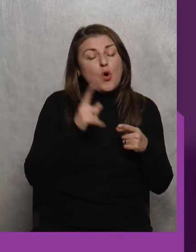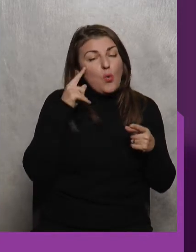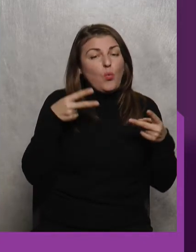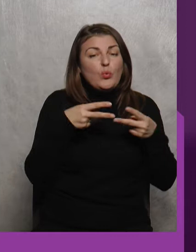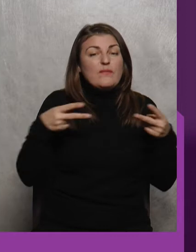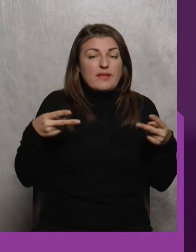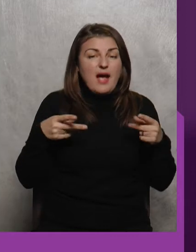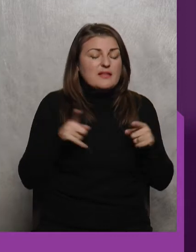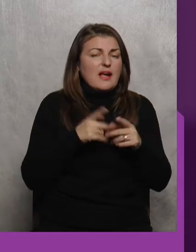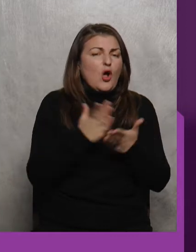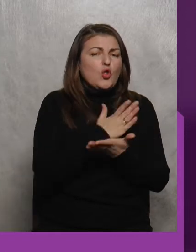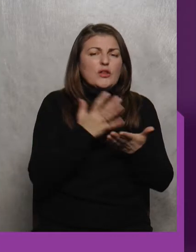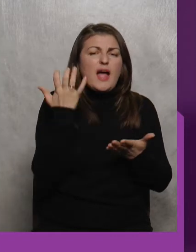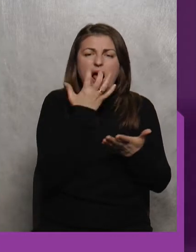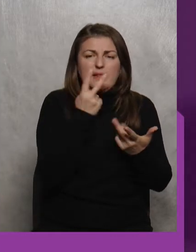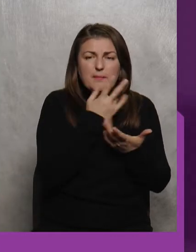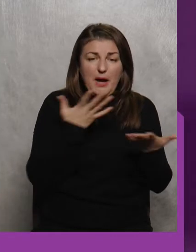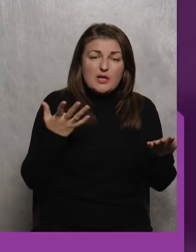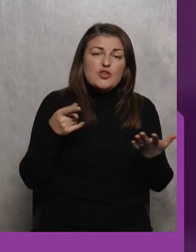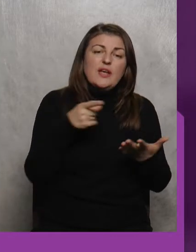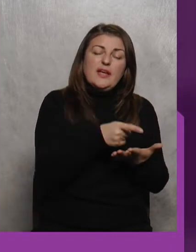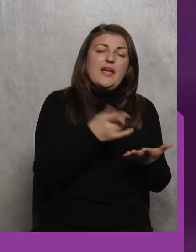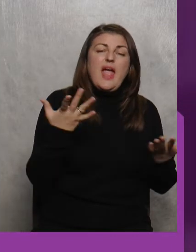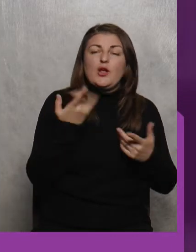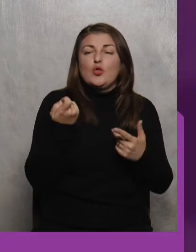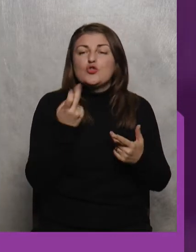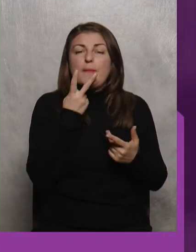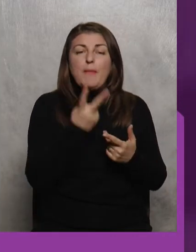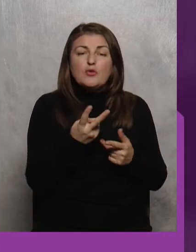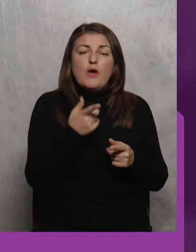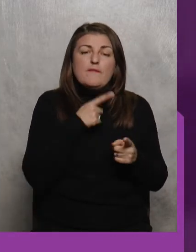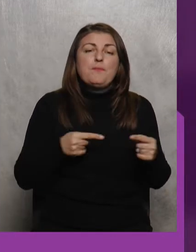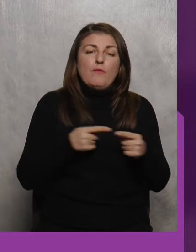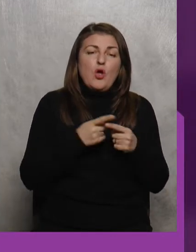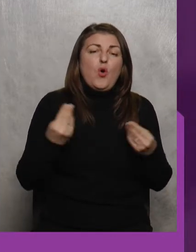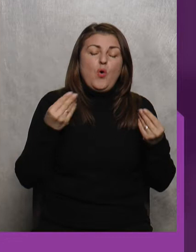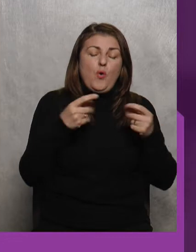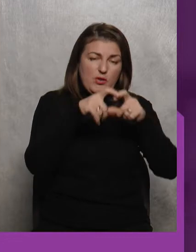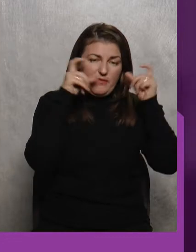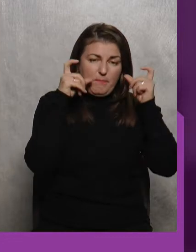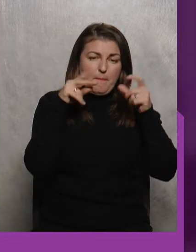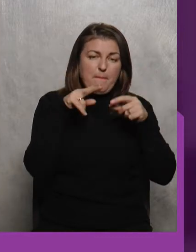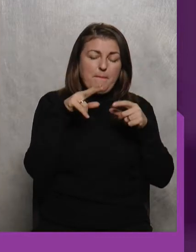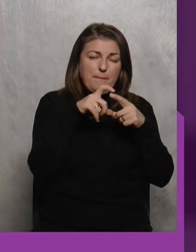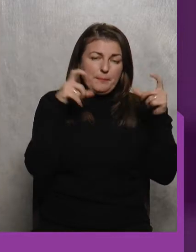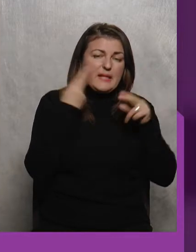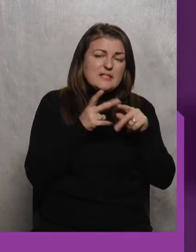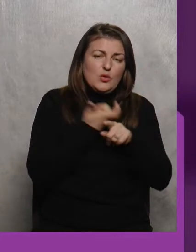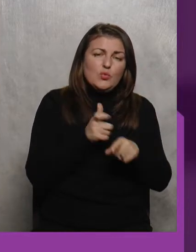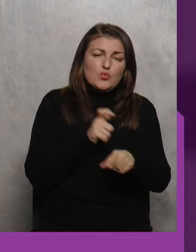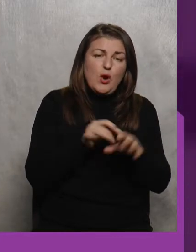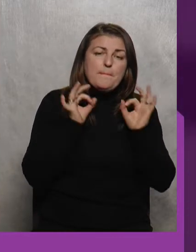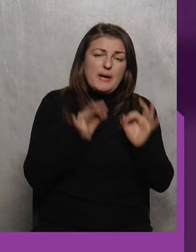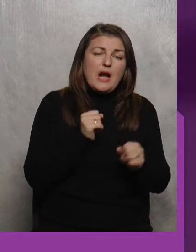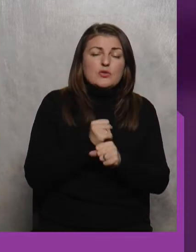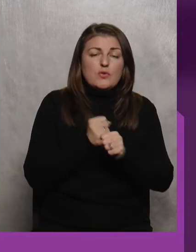урівняти тотально небачачих і які трошки бачать, то відповідно одягаються ці пов'язки. Відповідно, це дуже